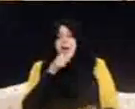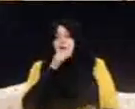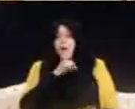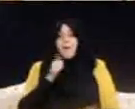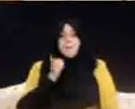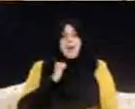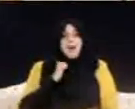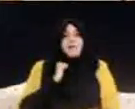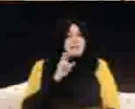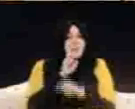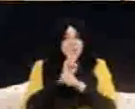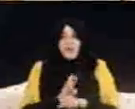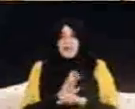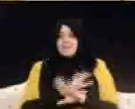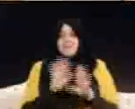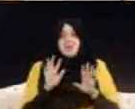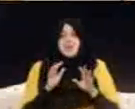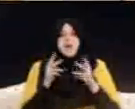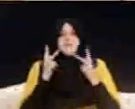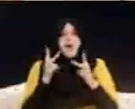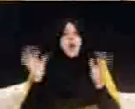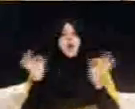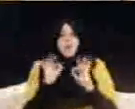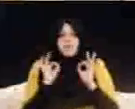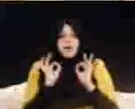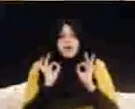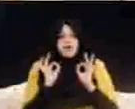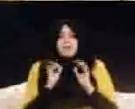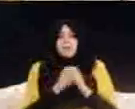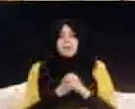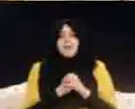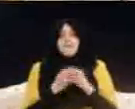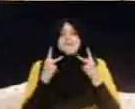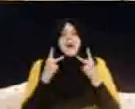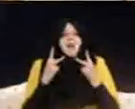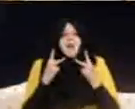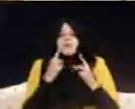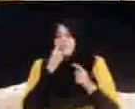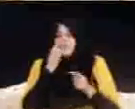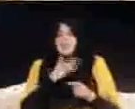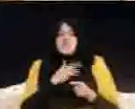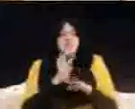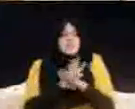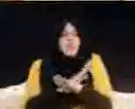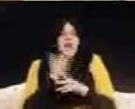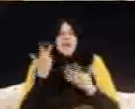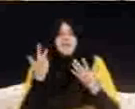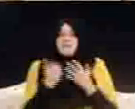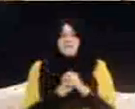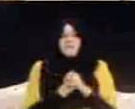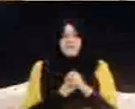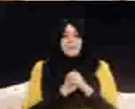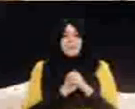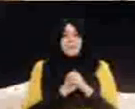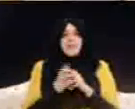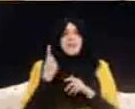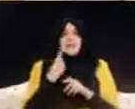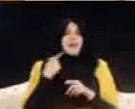نتاعها قالك لا يقيم بثمن، يعني القيمة كما قال خويا محمد صالح هذه القيمة المعنوية. إذا واحد يكون